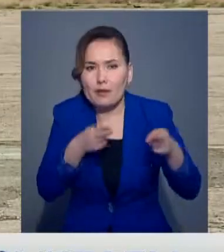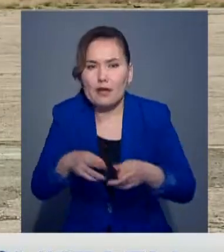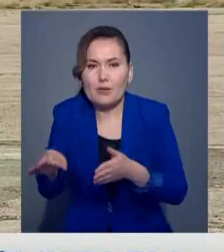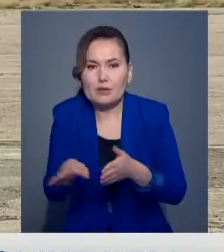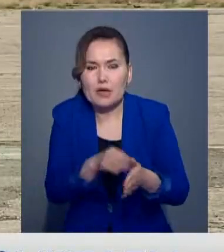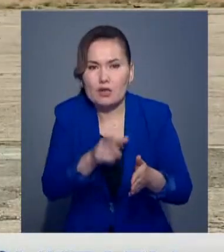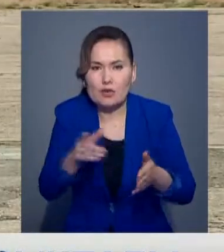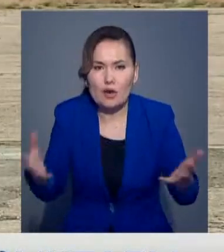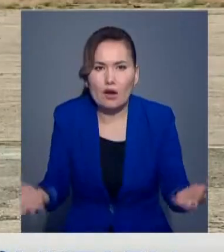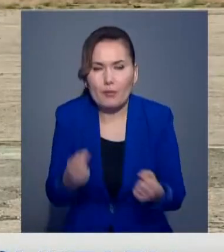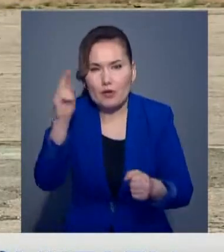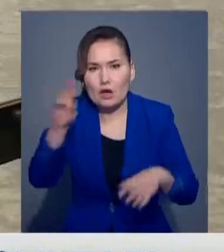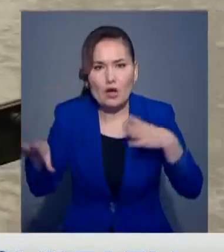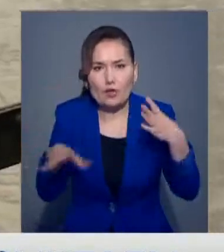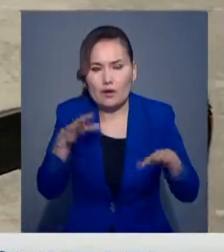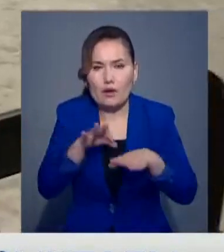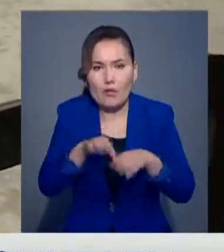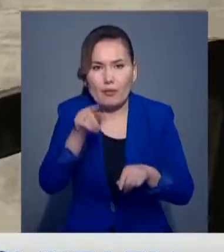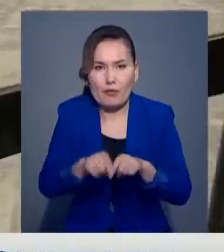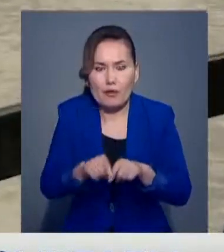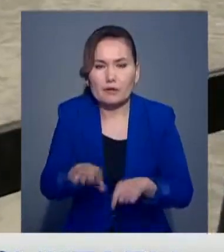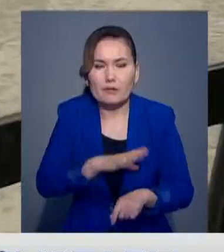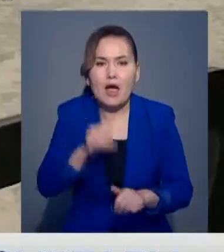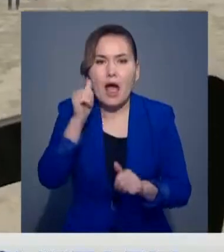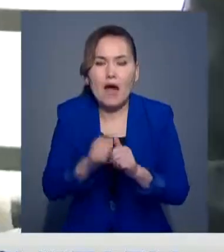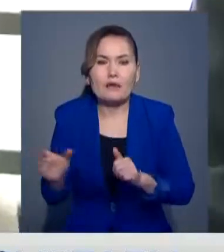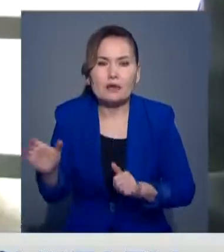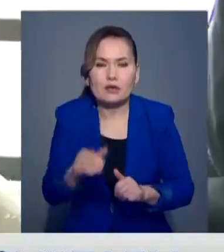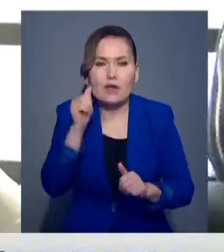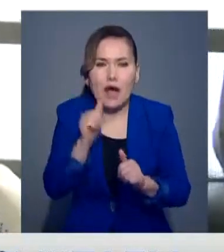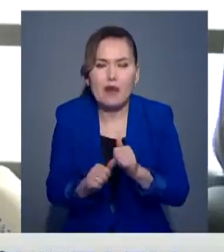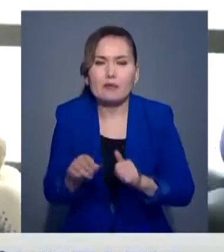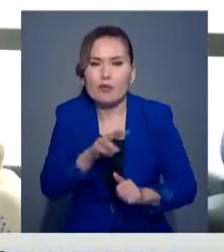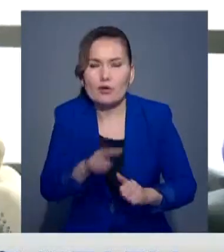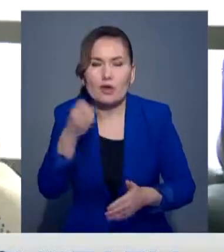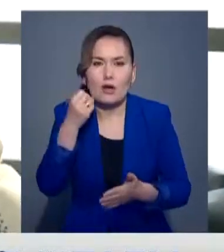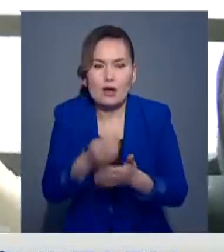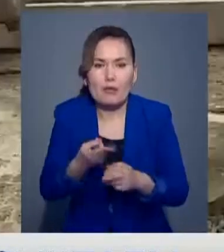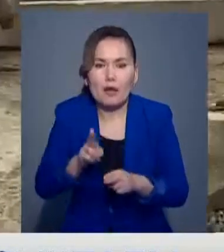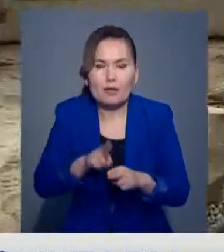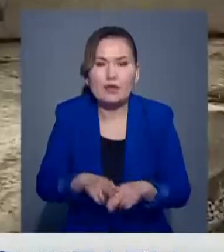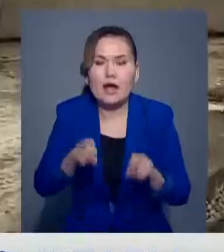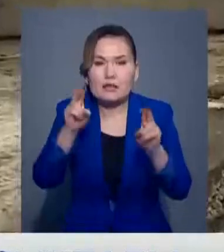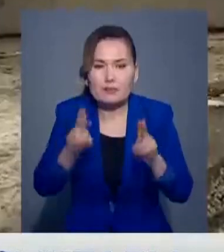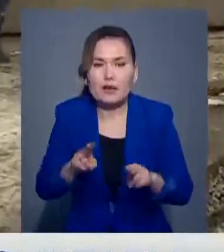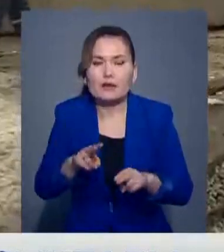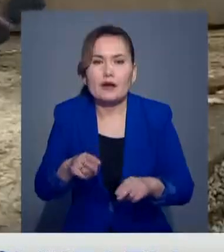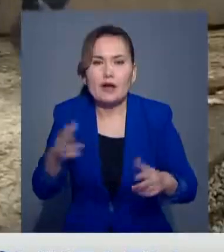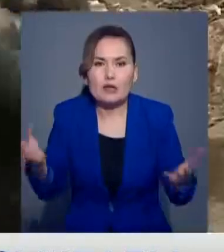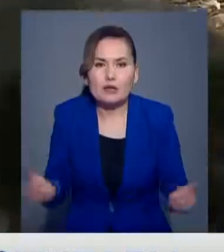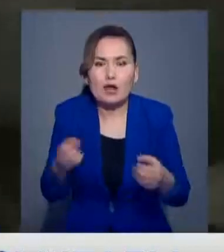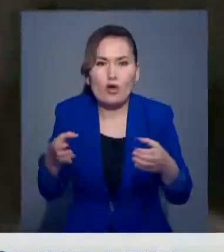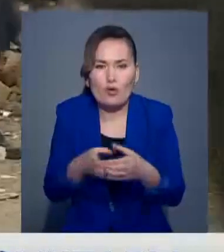етуімен дайындық деңгейі тексерілді. Әрбір секунд, әрбір минут қымбат. Бірінші кезекте оқиға орнына кинологиялық және арнайы іздеу құтқару